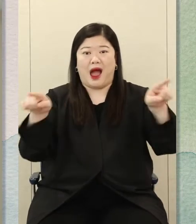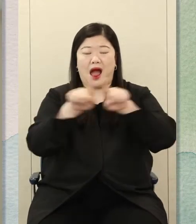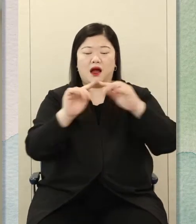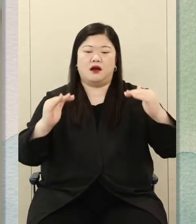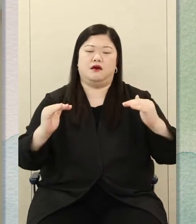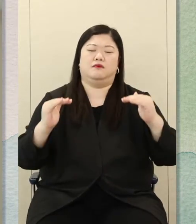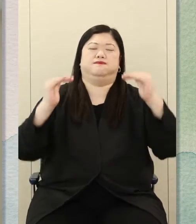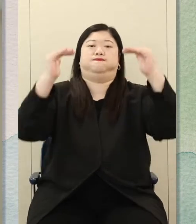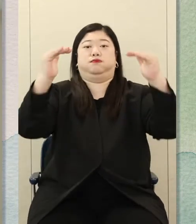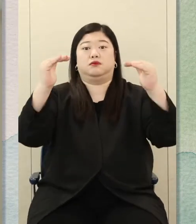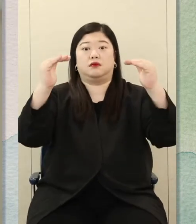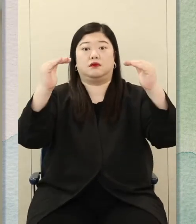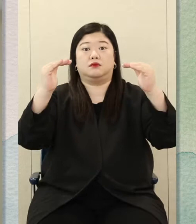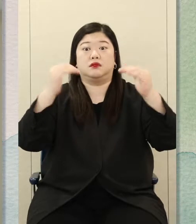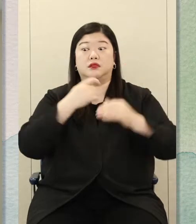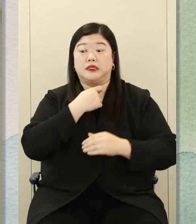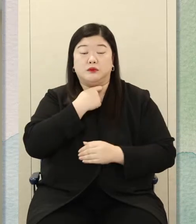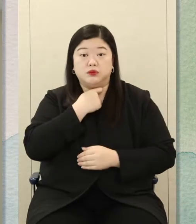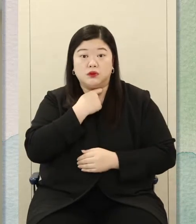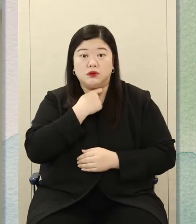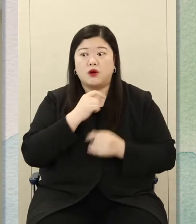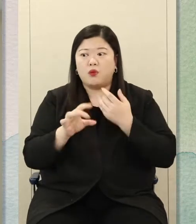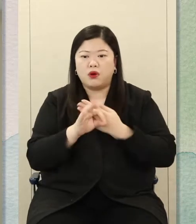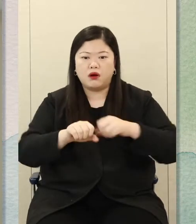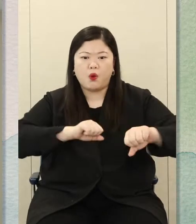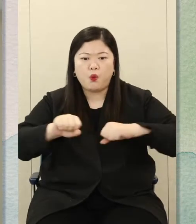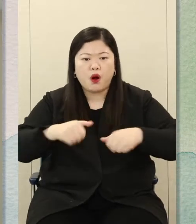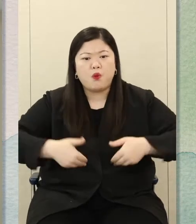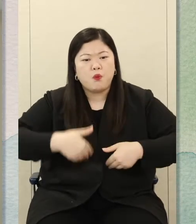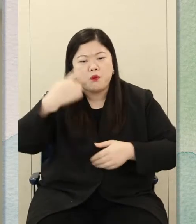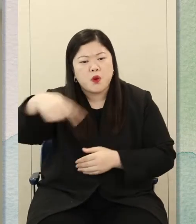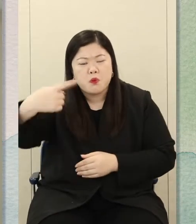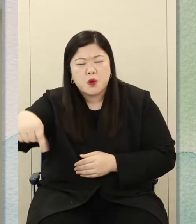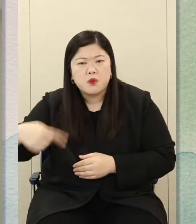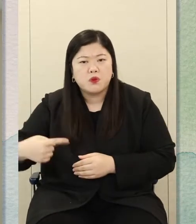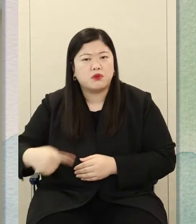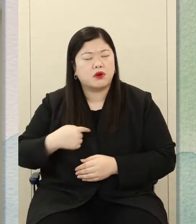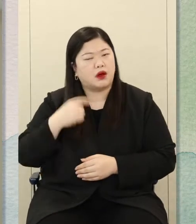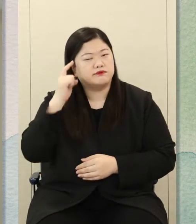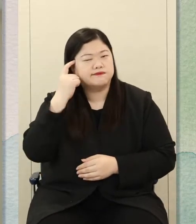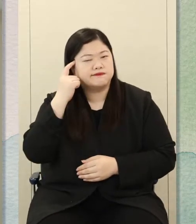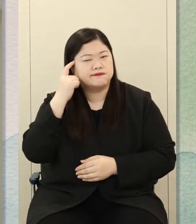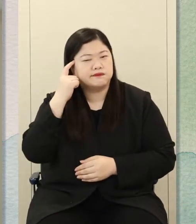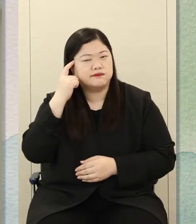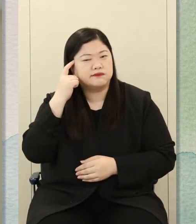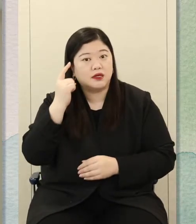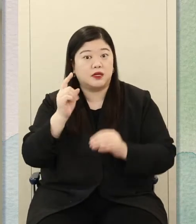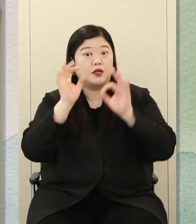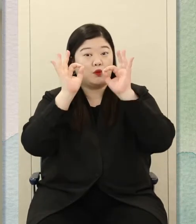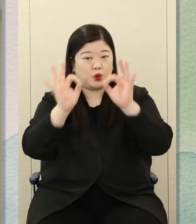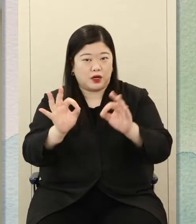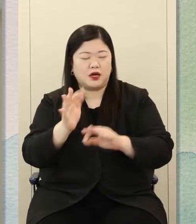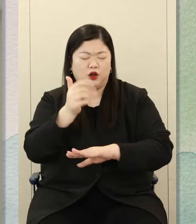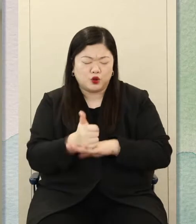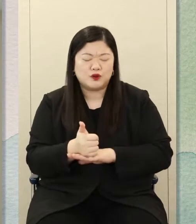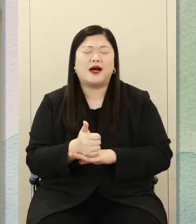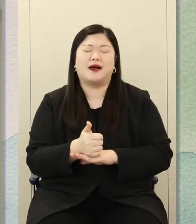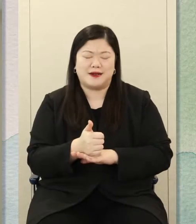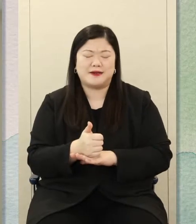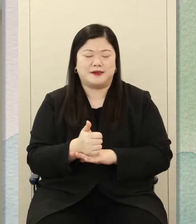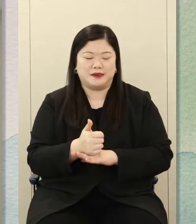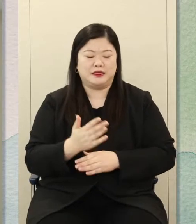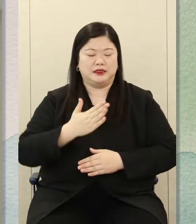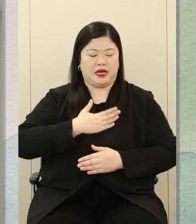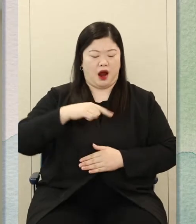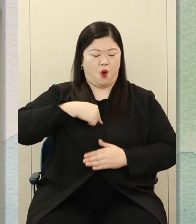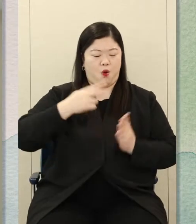우리가 열심히 해야 될 활동 중에 하나가 뭘까라고 생각했을 때 저는 뭐 여러 고민을 하면서 역시 독서 공동체가